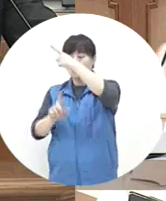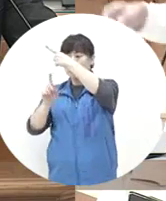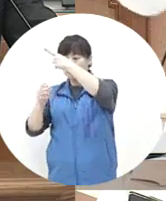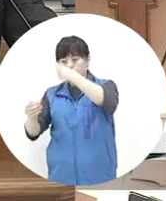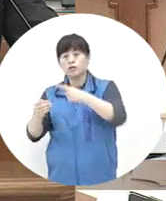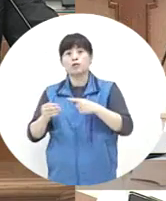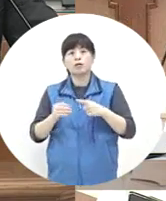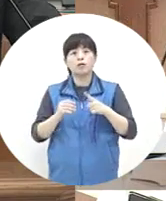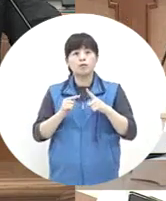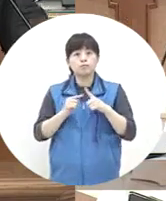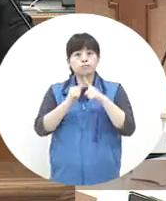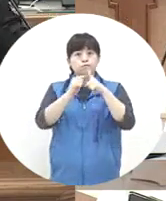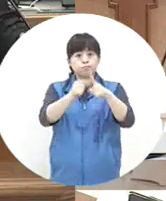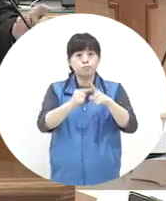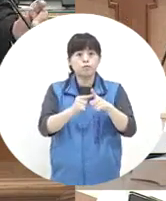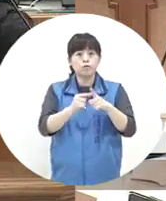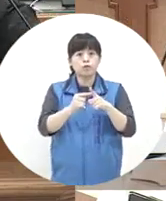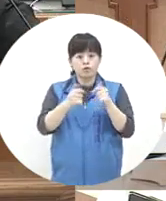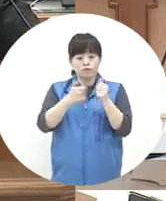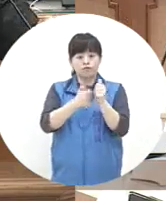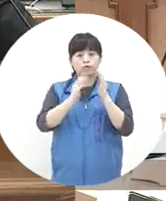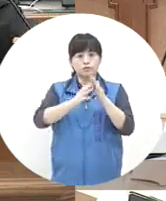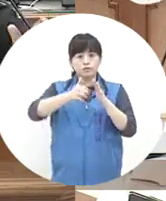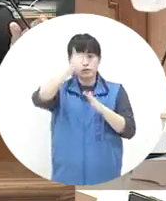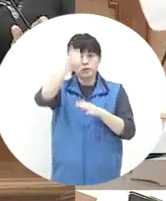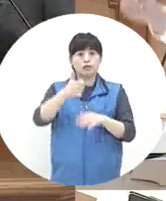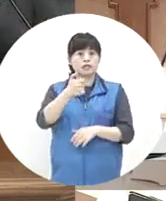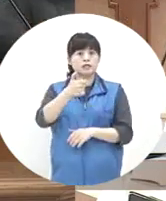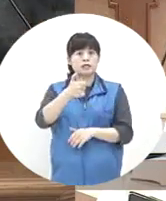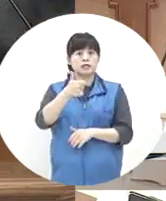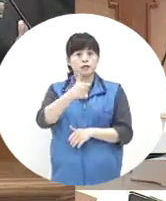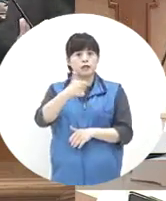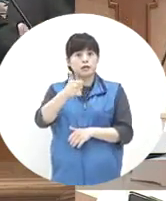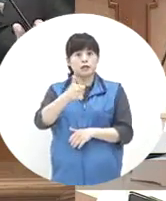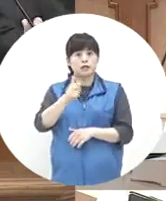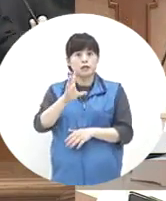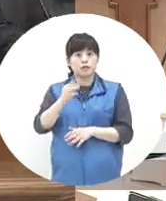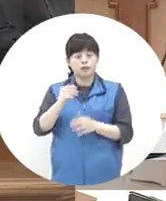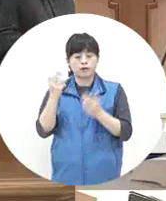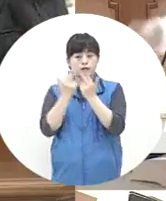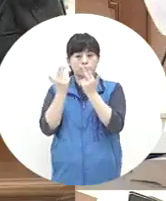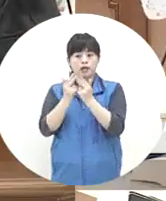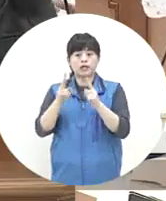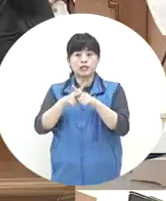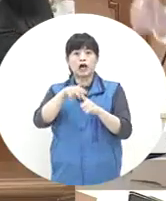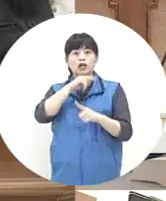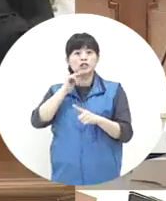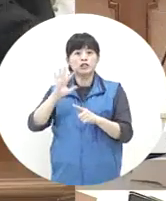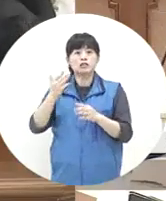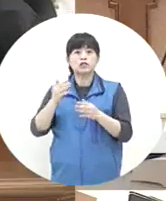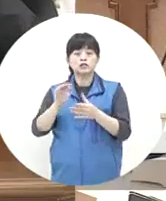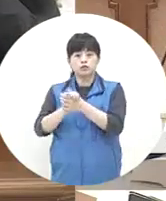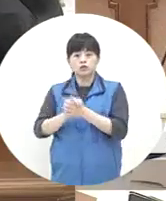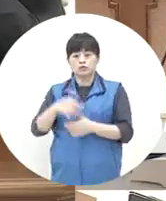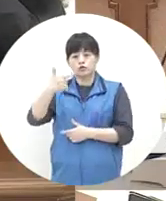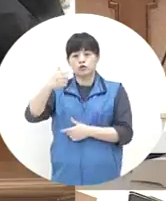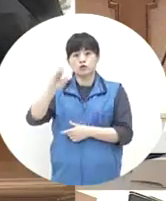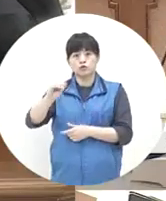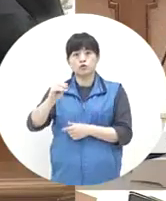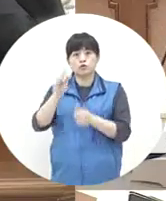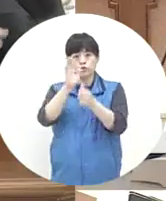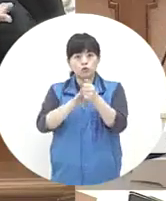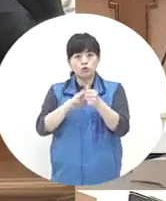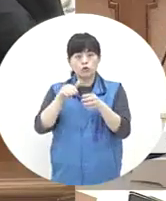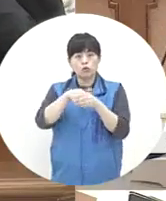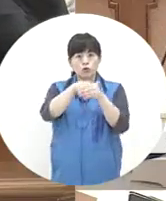到当时副市长谢正达副市长是不是有接受新北市小英自由会6万元的这个慰问款，